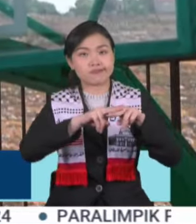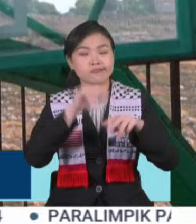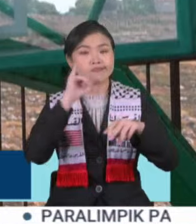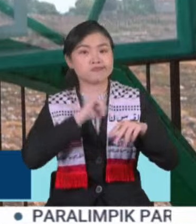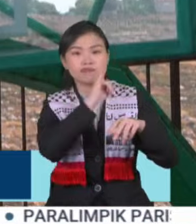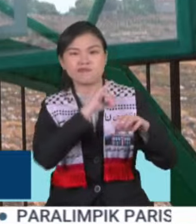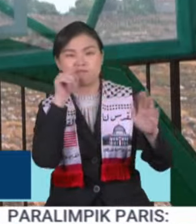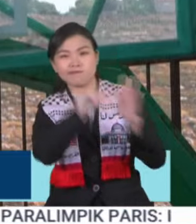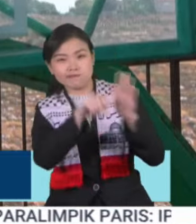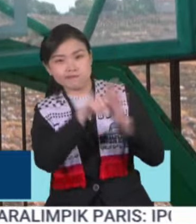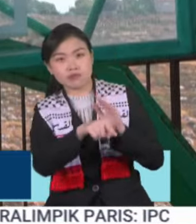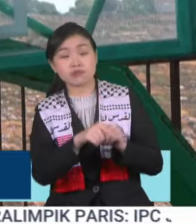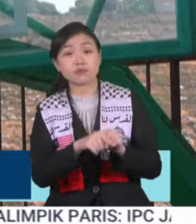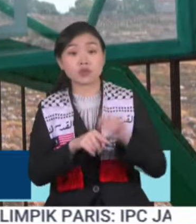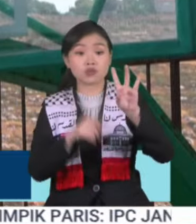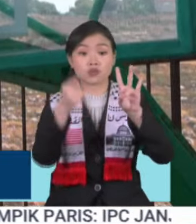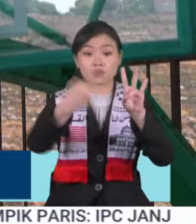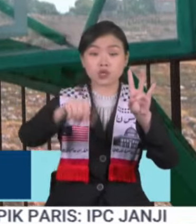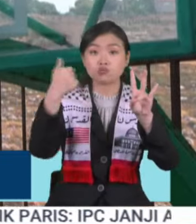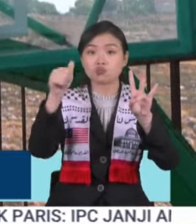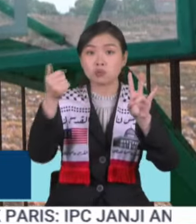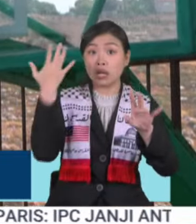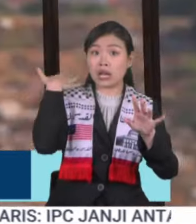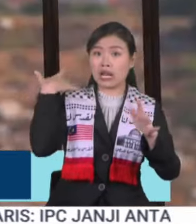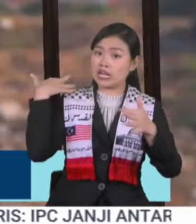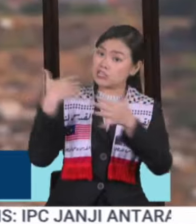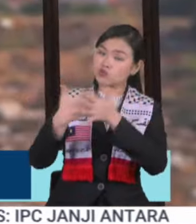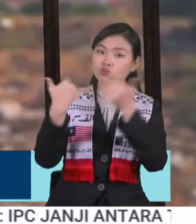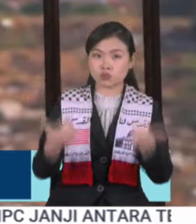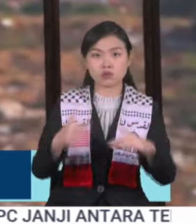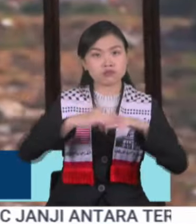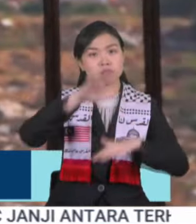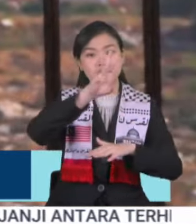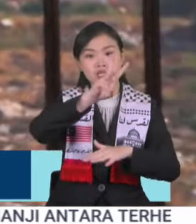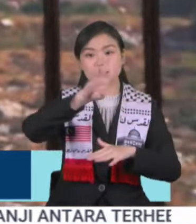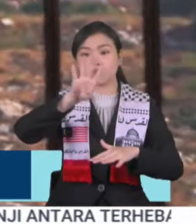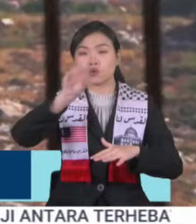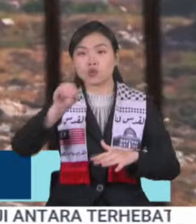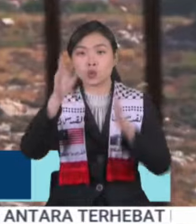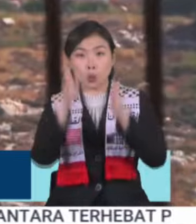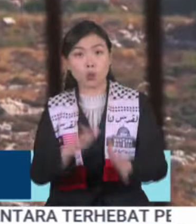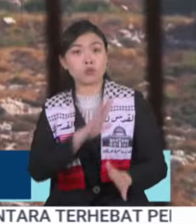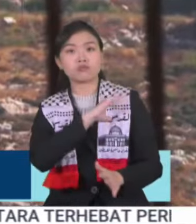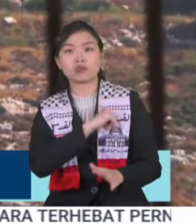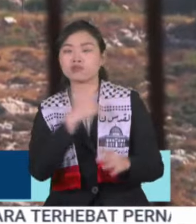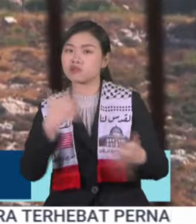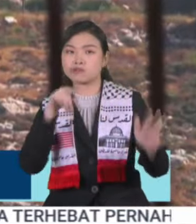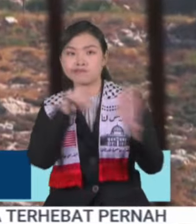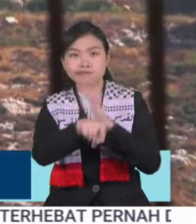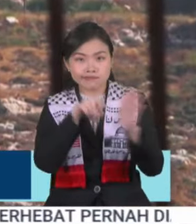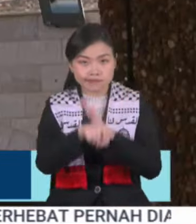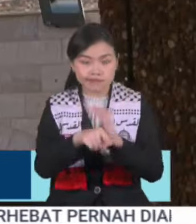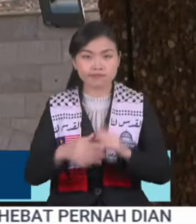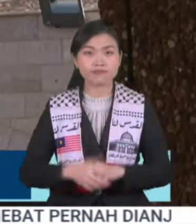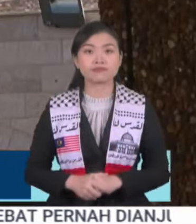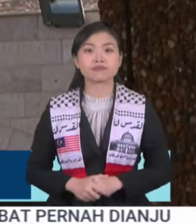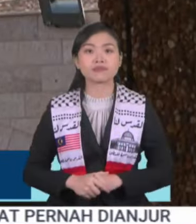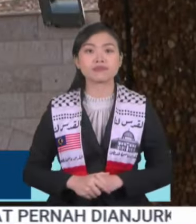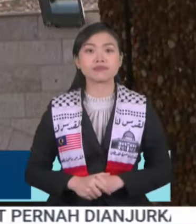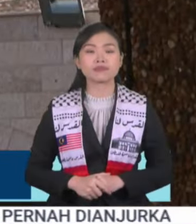Gaza. Sejak 7 Oktober lalu, lebih 640 rakyat Palestin di Tebing Barat dibunuh tentera dan pendatang haram